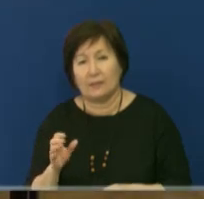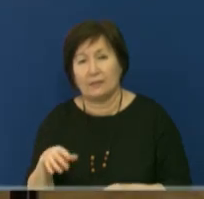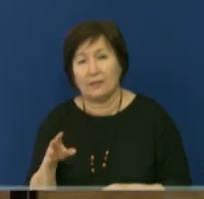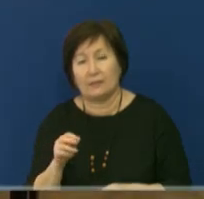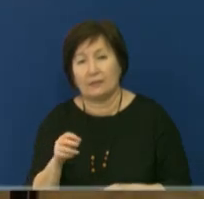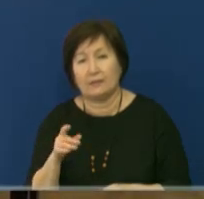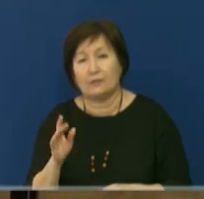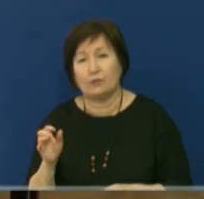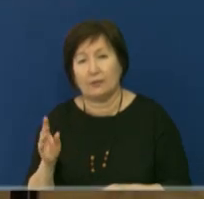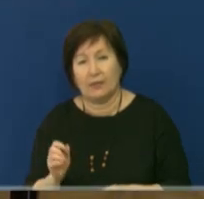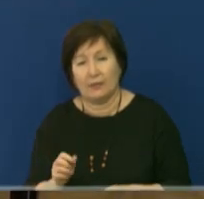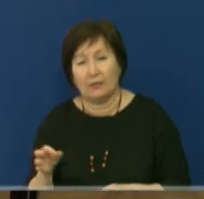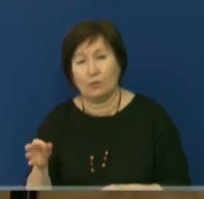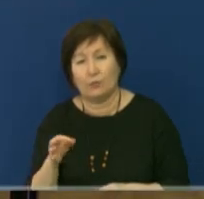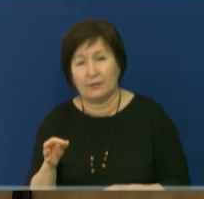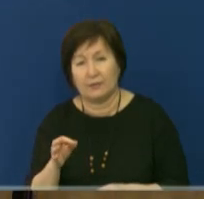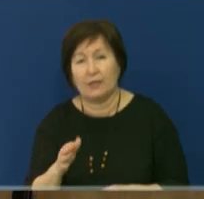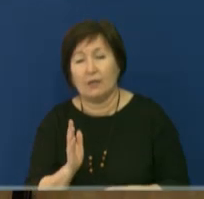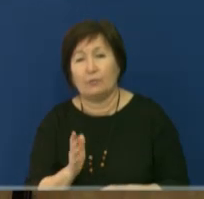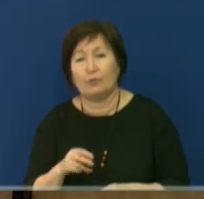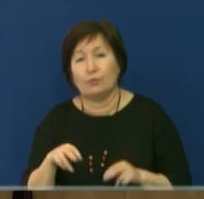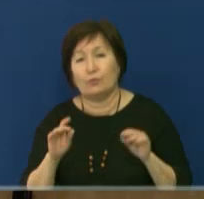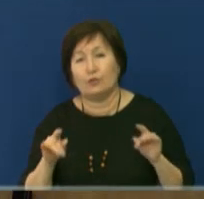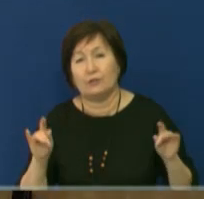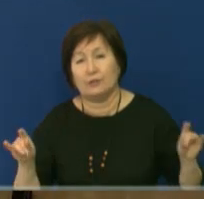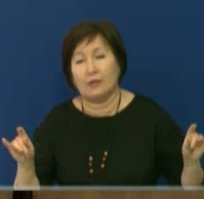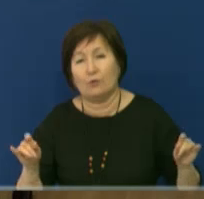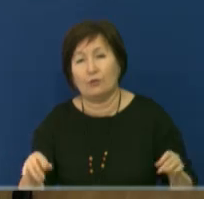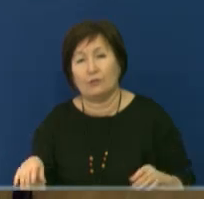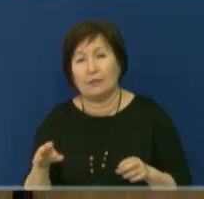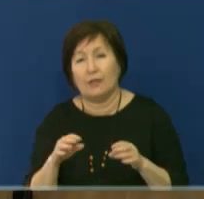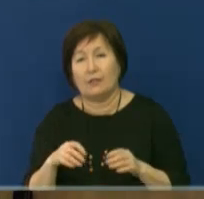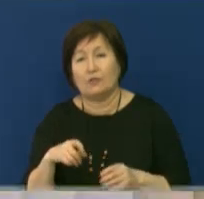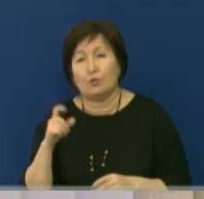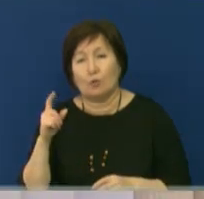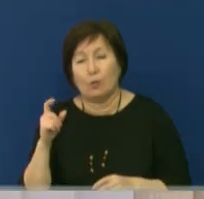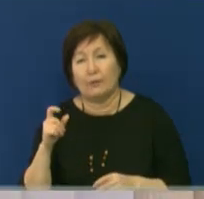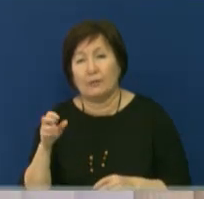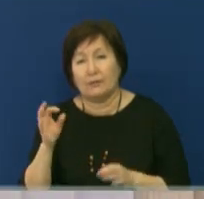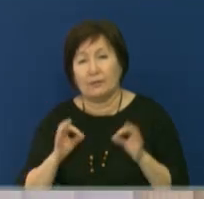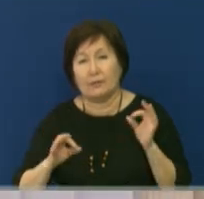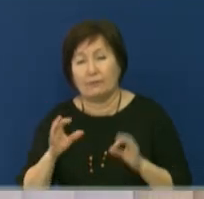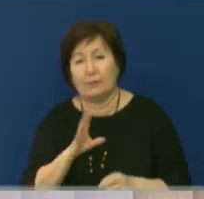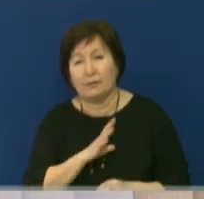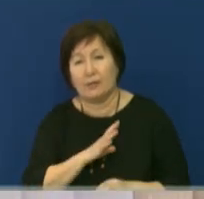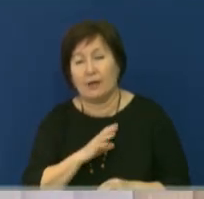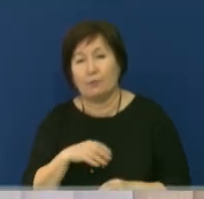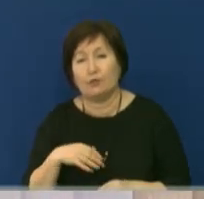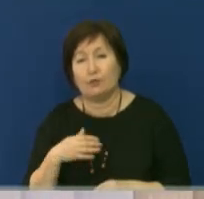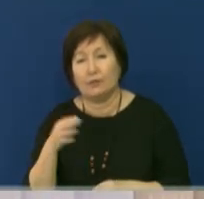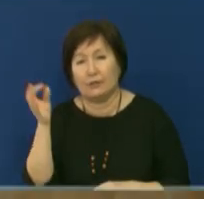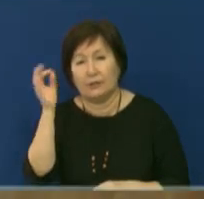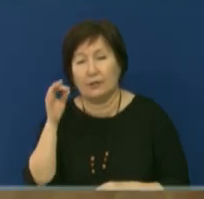Қызылорда және Солтүстік Қазақстан облыстарындағы оқушылардың 100%-ға жуығы дәстүрлі форматта білім алды. 1-ші 90-ның